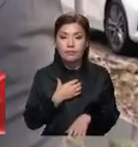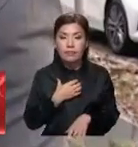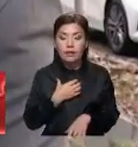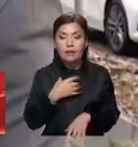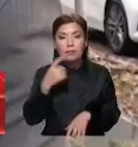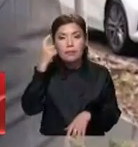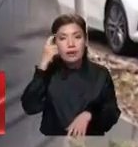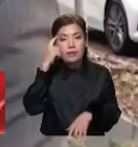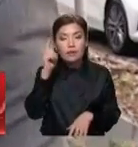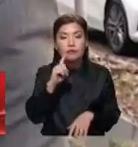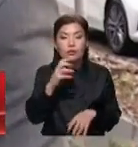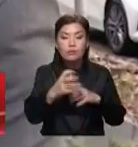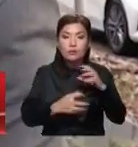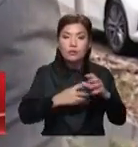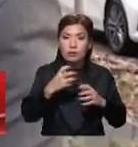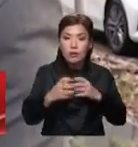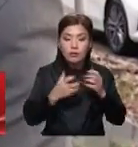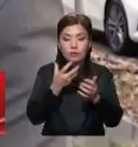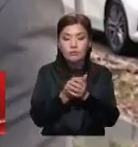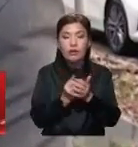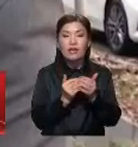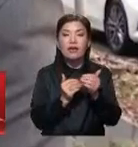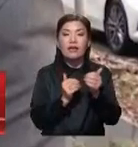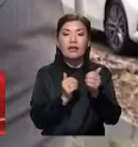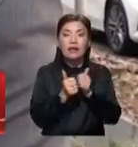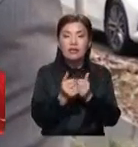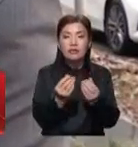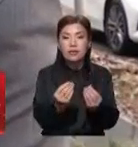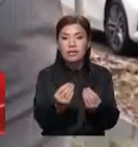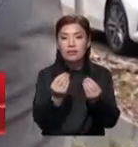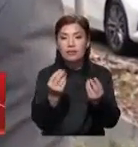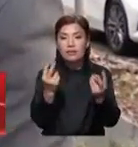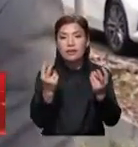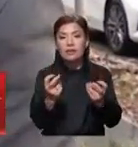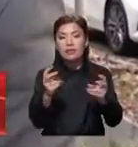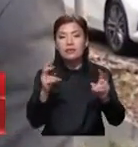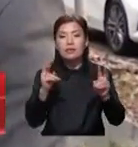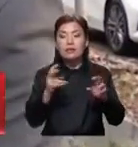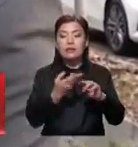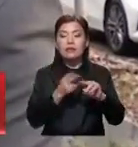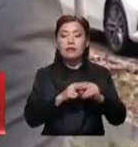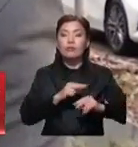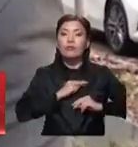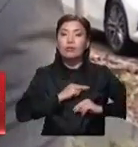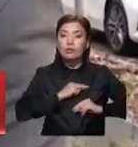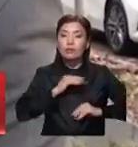поднимать как бы свой международный рейтинг, свой международный имидж и развивать сотрудничество